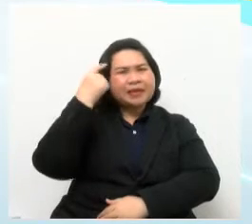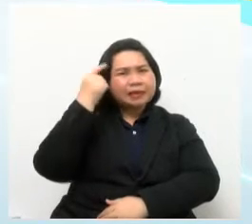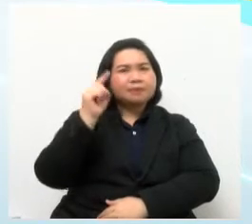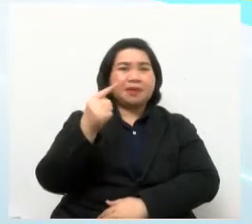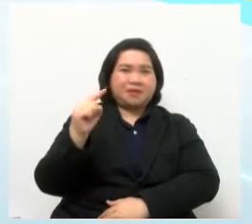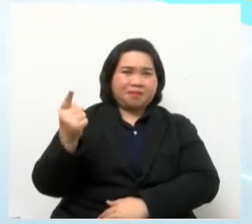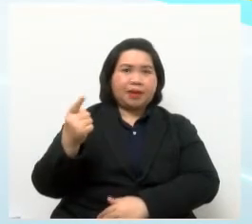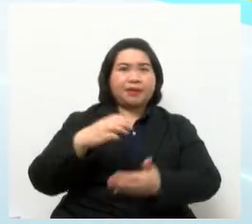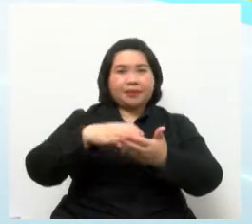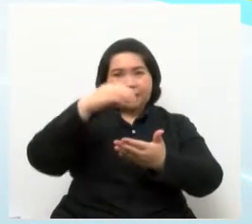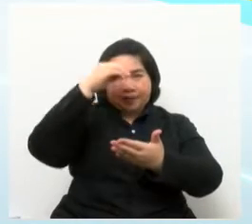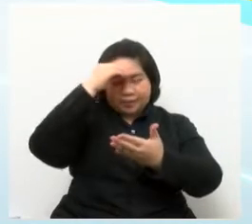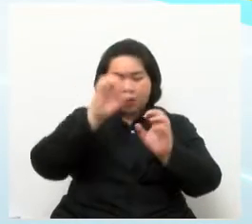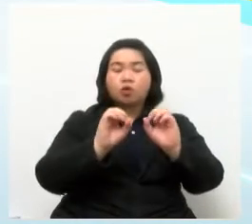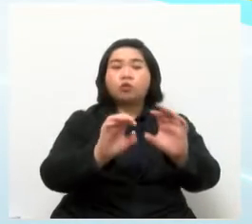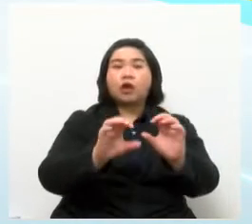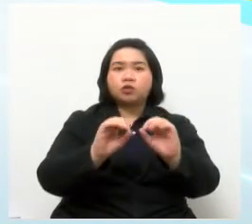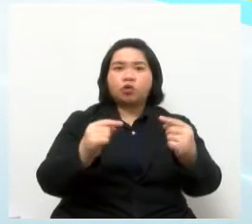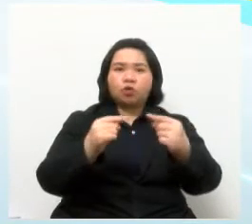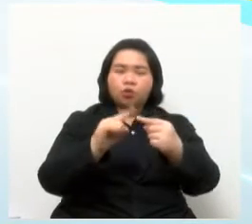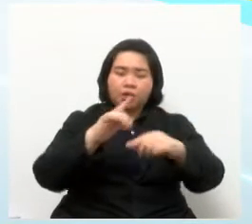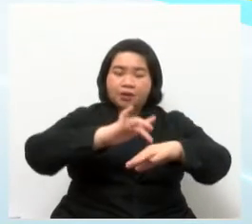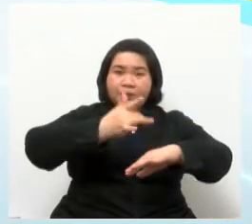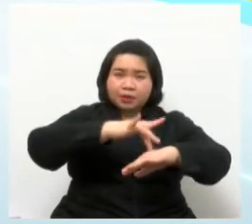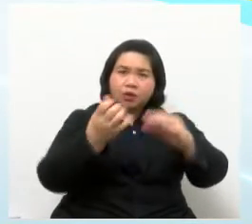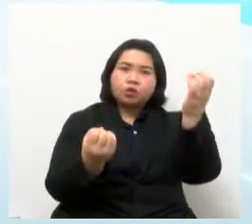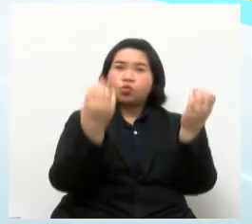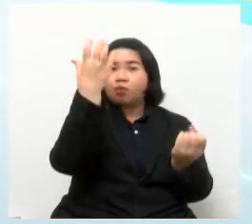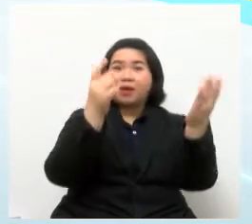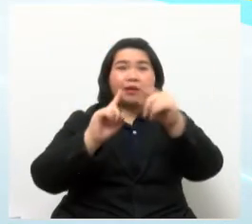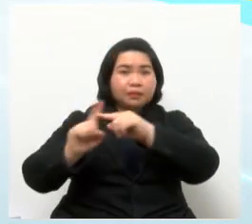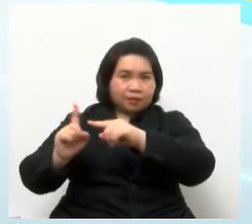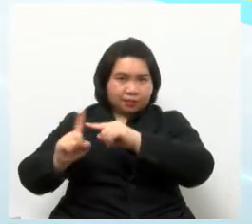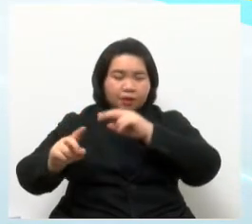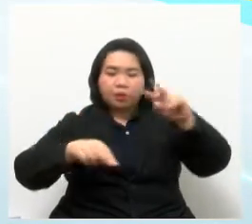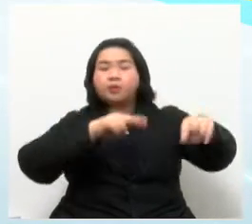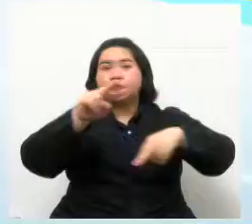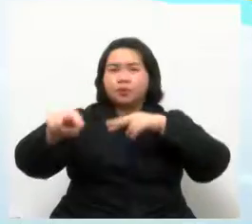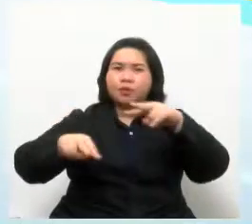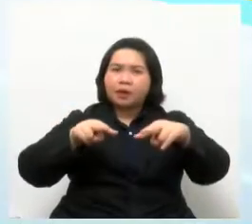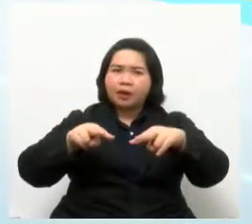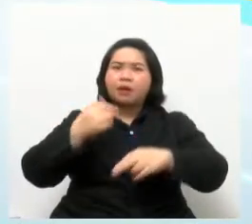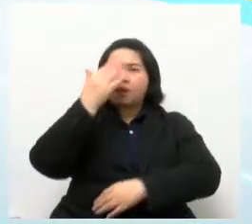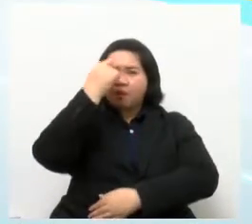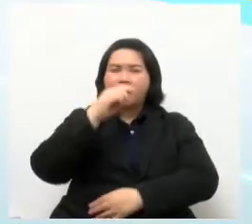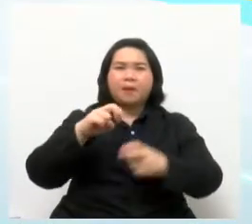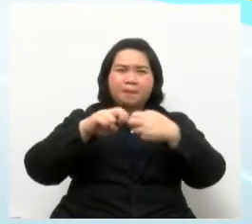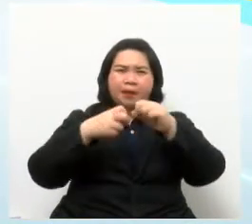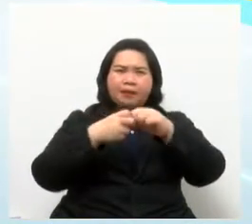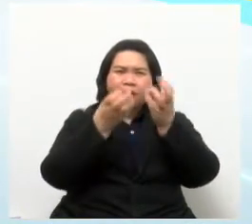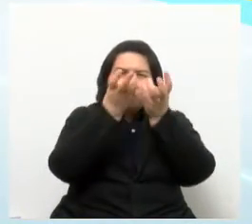รมการจัดการเรียนรู้นะคะด้านการอนุรักษ์ทรัพยากรธรรมชาติและสิ่งแวดล้อมค่ะเพื่ออะไรเพื่อลดหมอกนะคะ